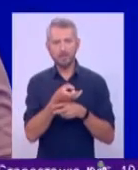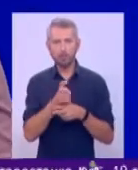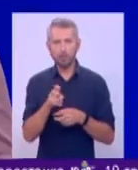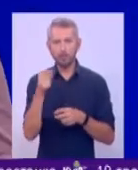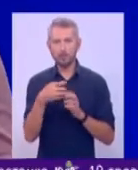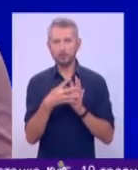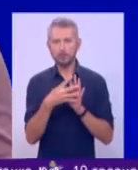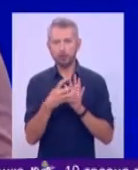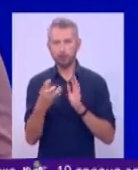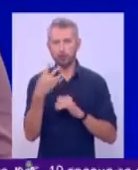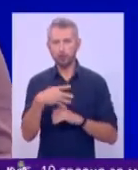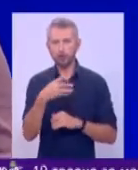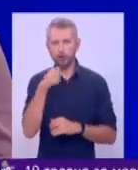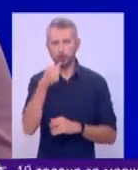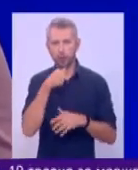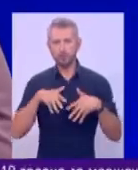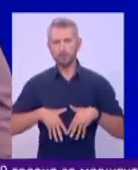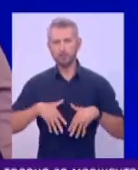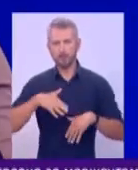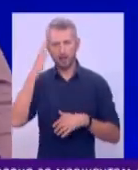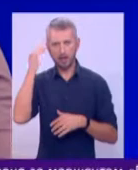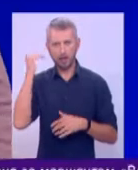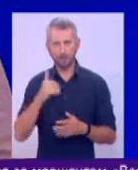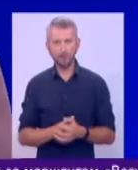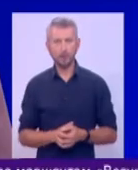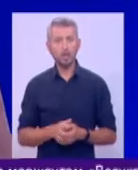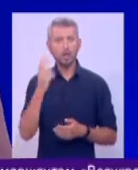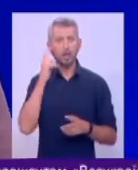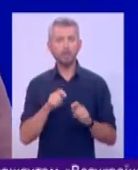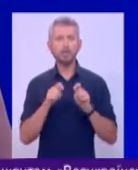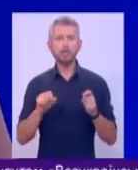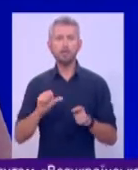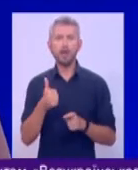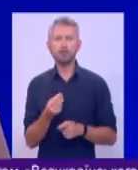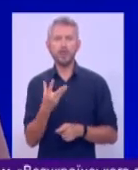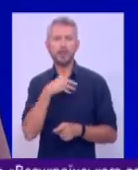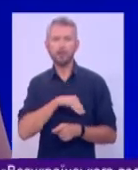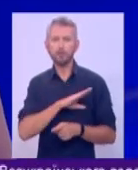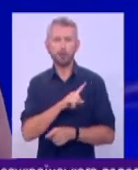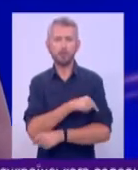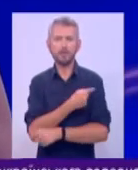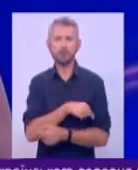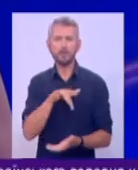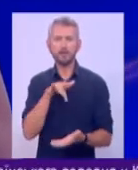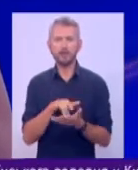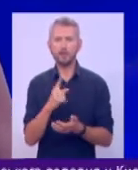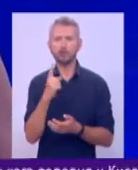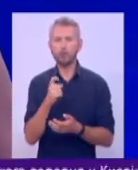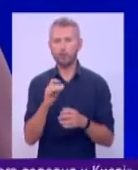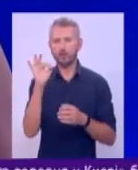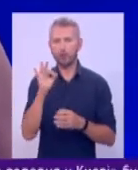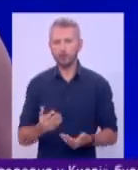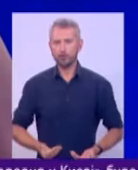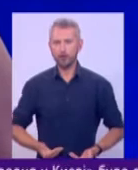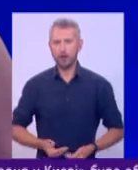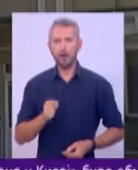у 1944 році кримських татар. У Києві відкрили перший неприбутковий медичний центр